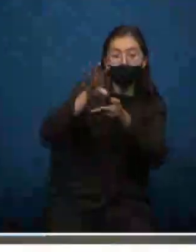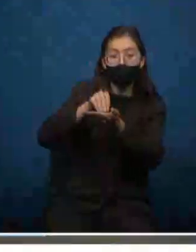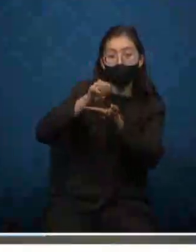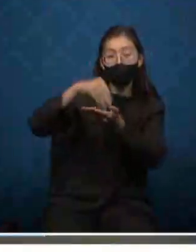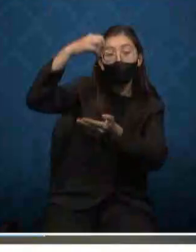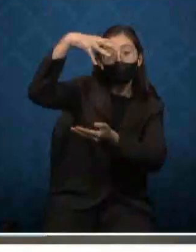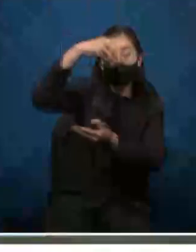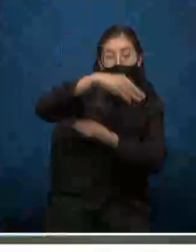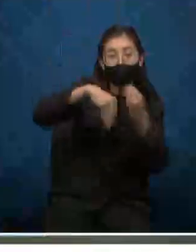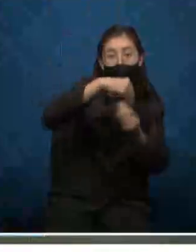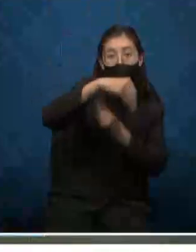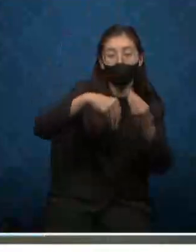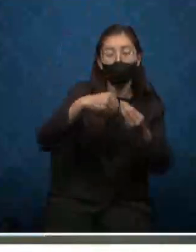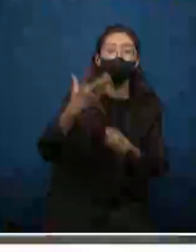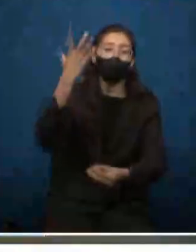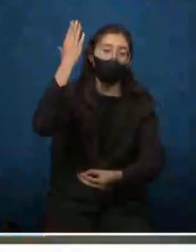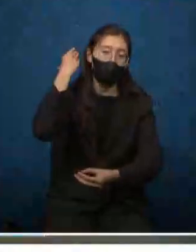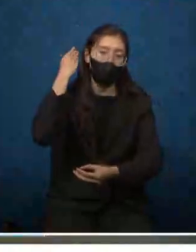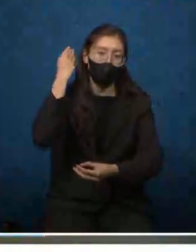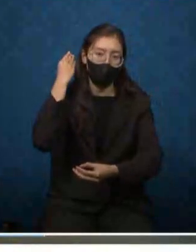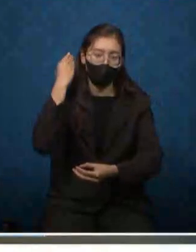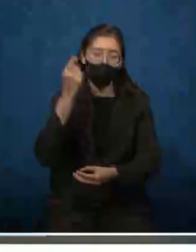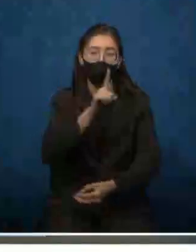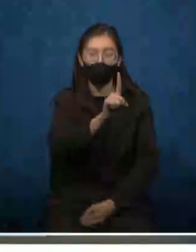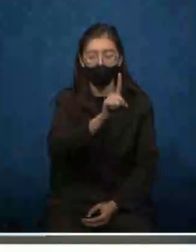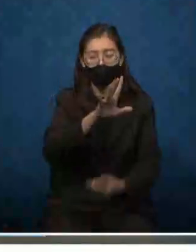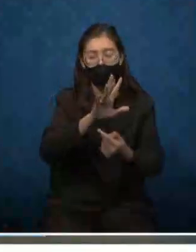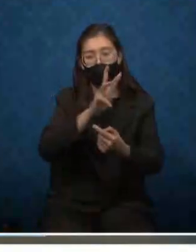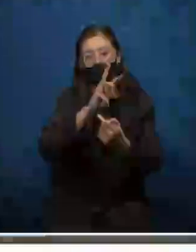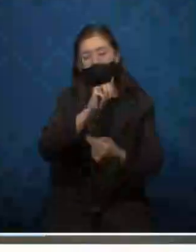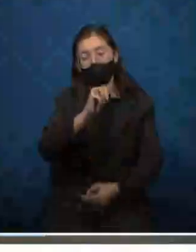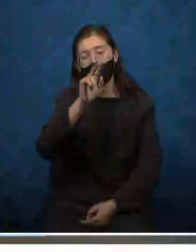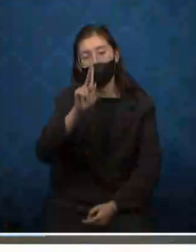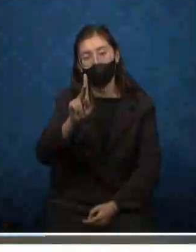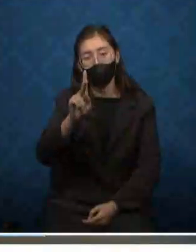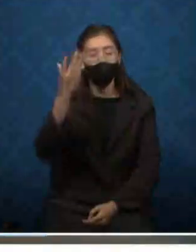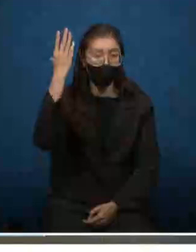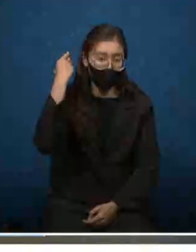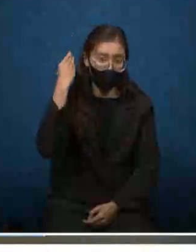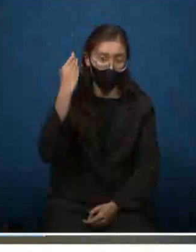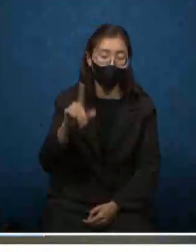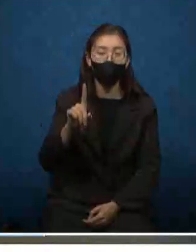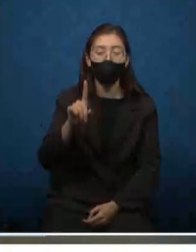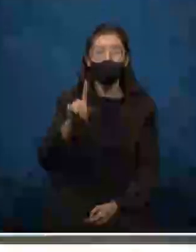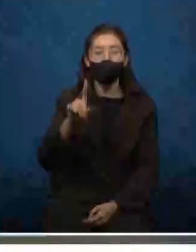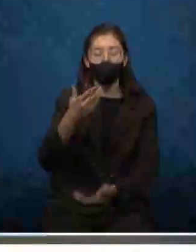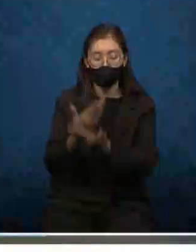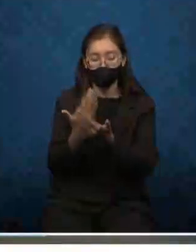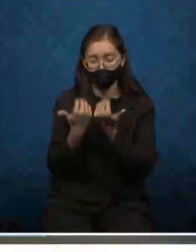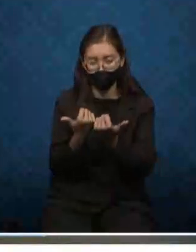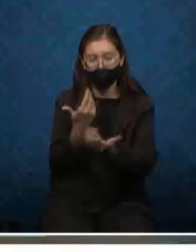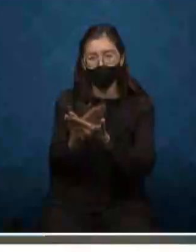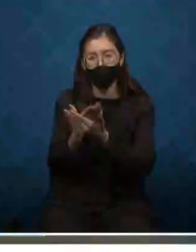1 ล้านบาทแตนี้ค่าก่สร้าง 1 MW ตกประมาณแค่ 25 ลานบาทลงไปมากแล้ว